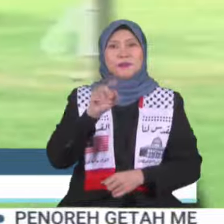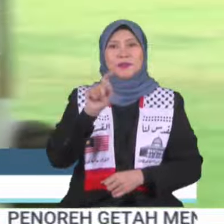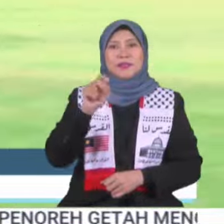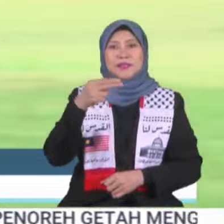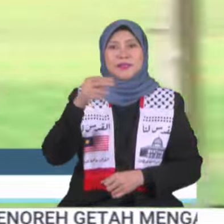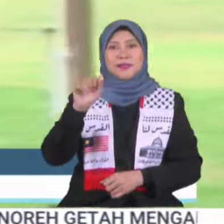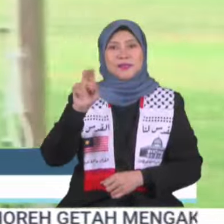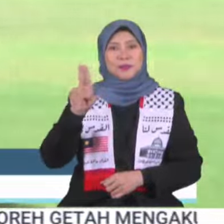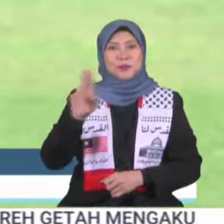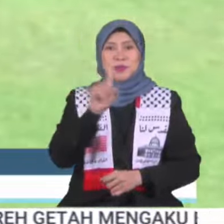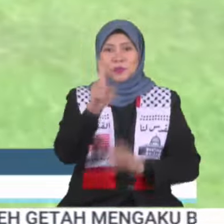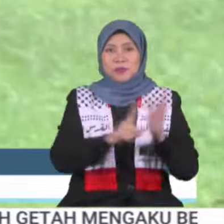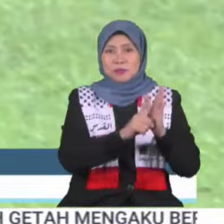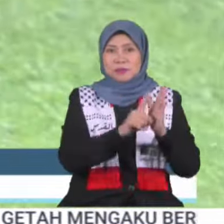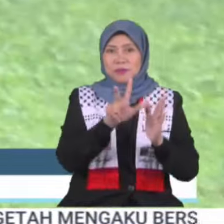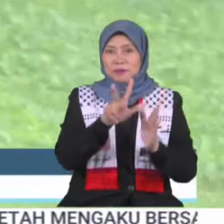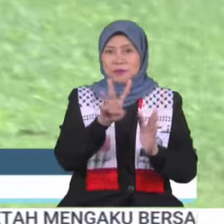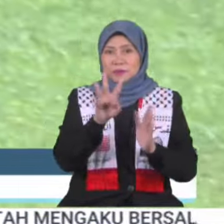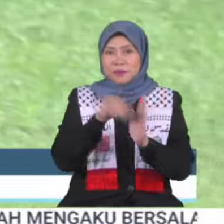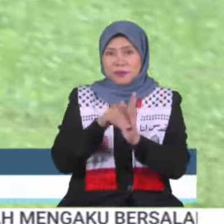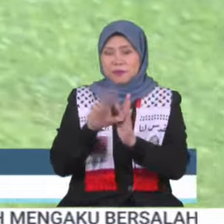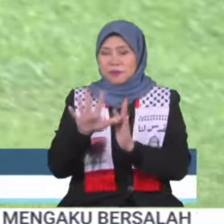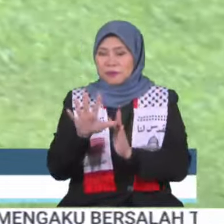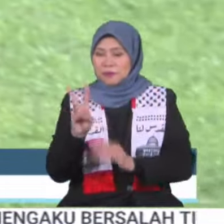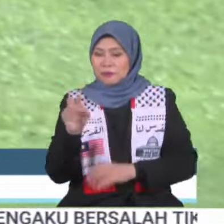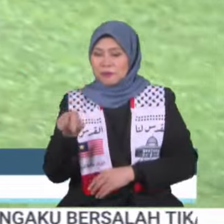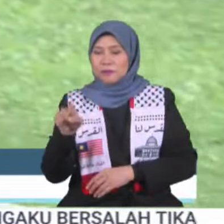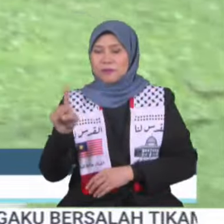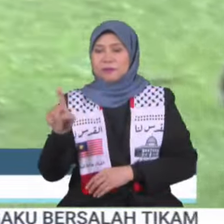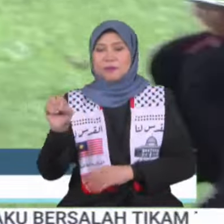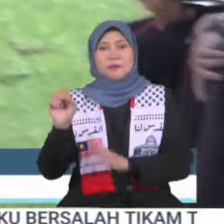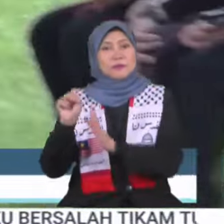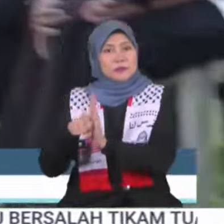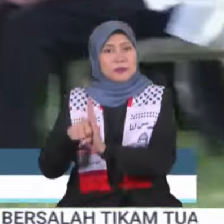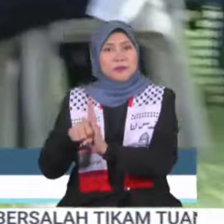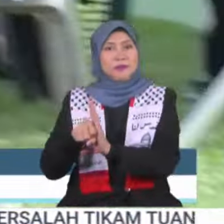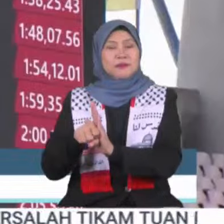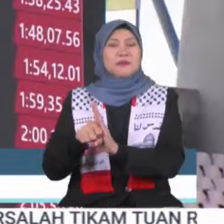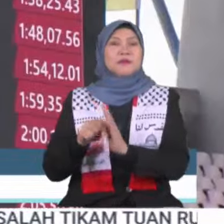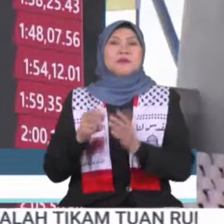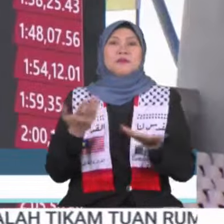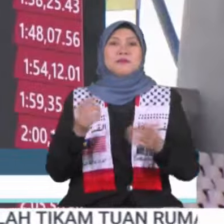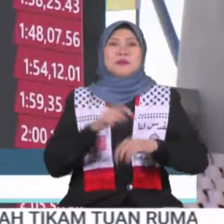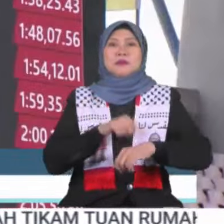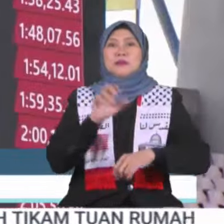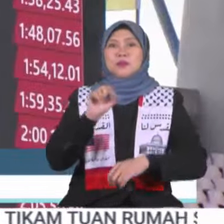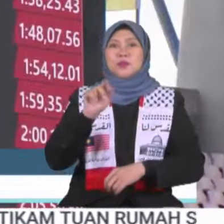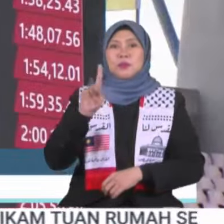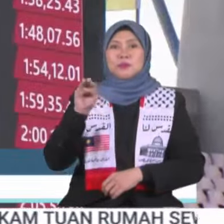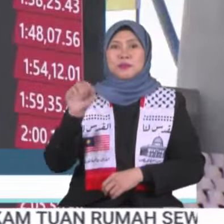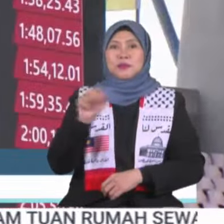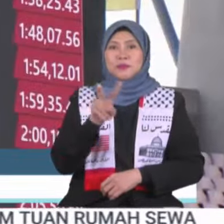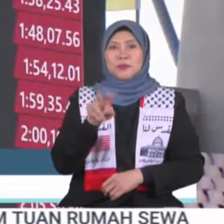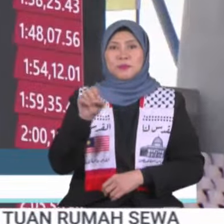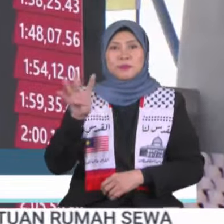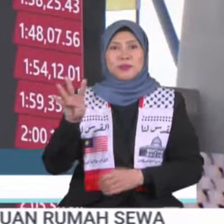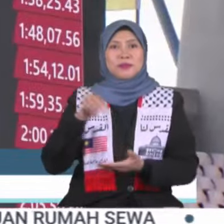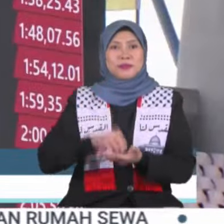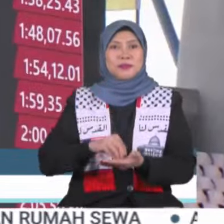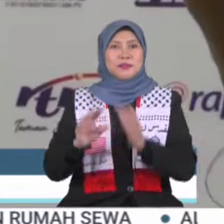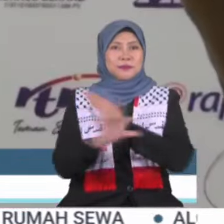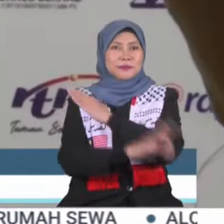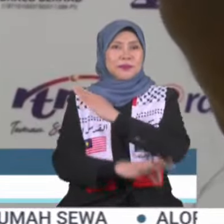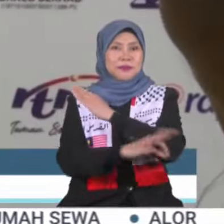Tiago 1 jam 34 minit 56.10 saat yang dilakukan ketika Sukma 2004 di